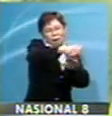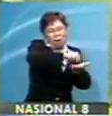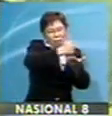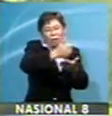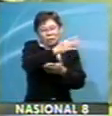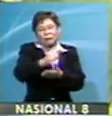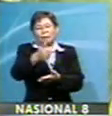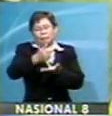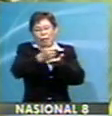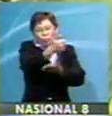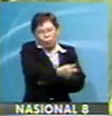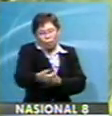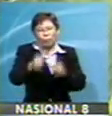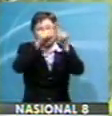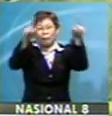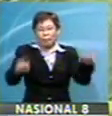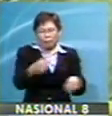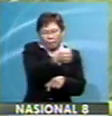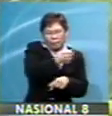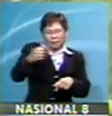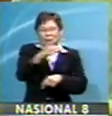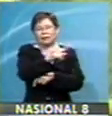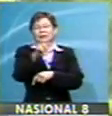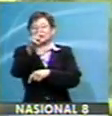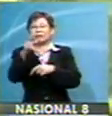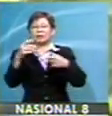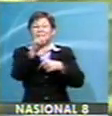selain bantuan peralatan termasuk peti sejuk dan